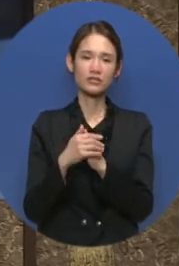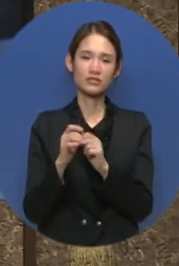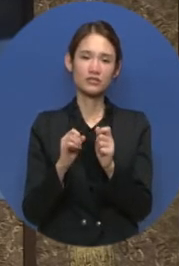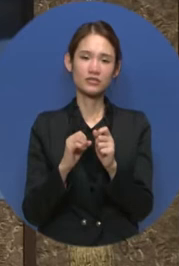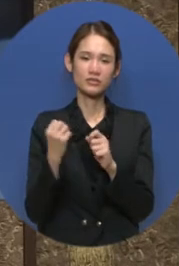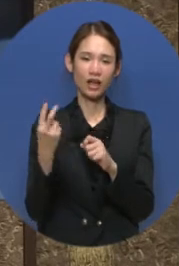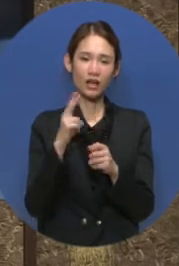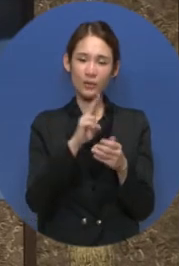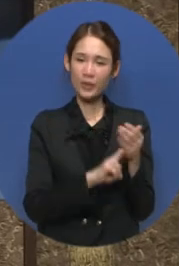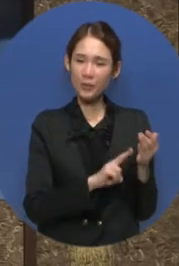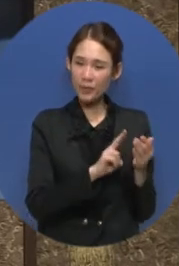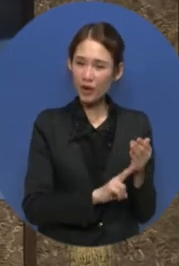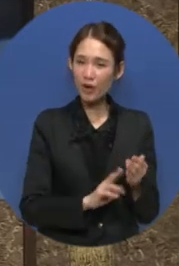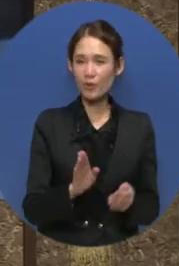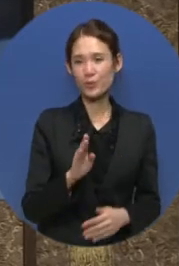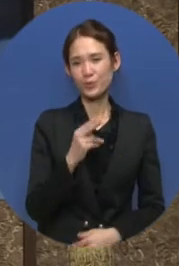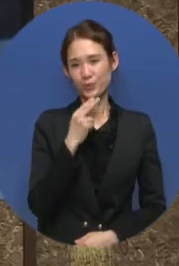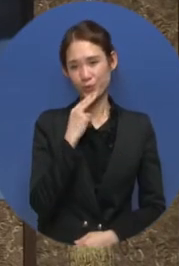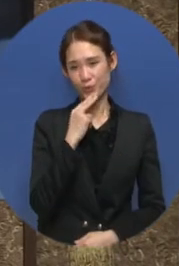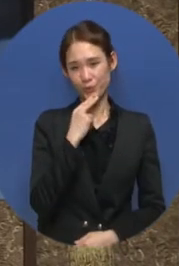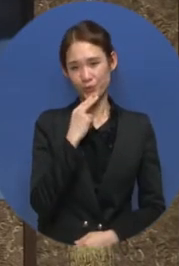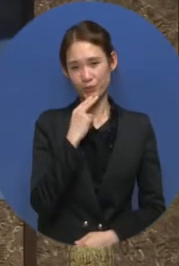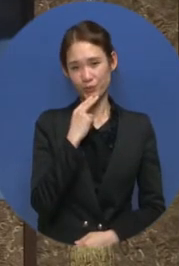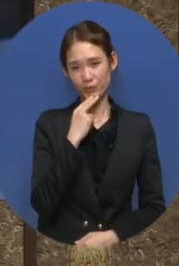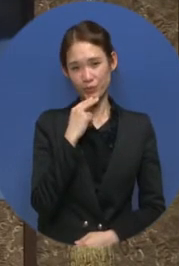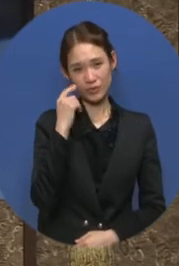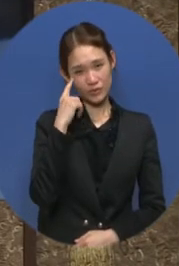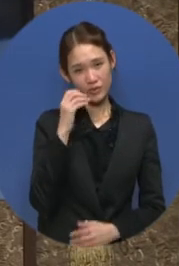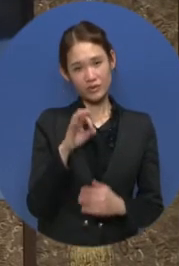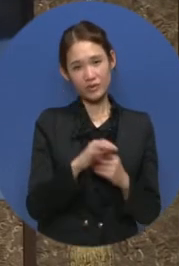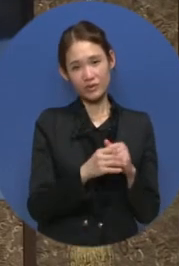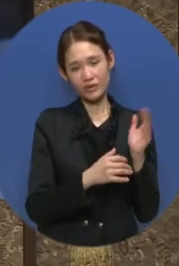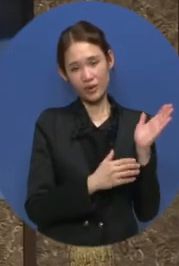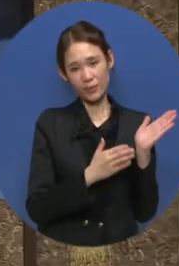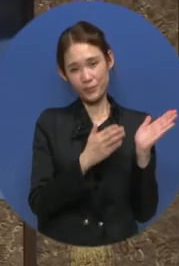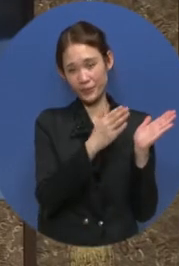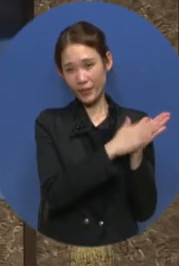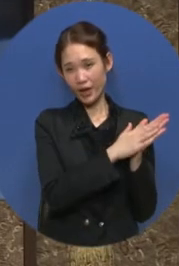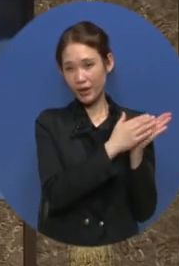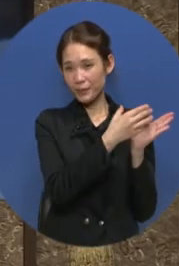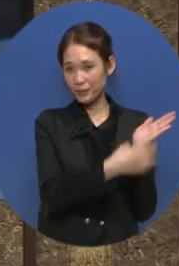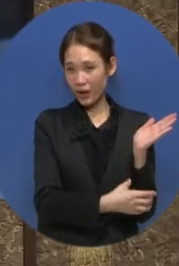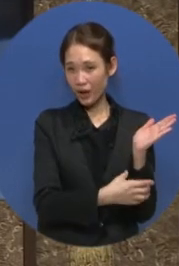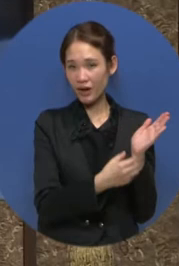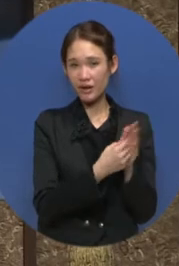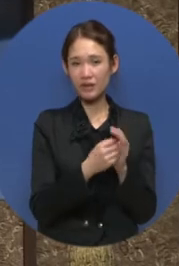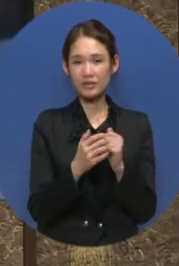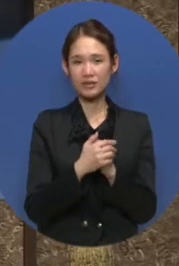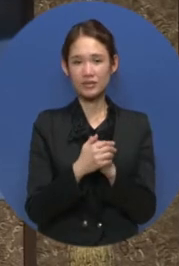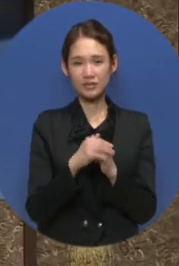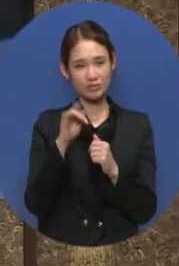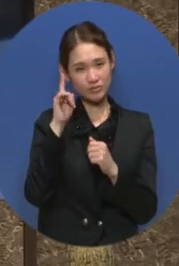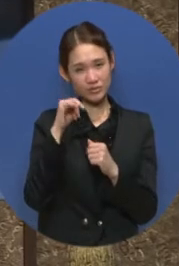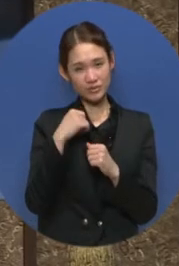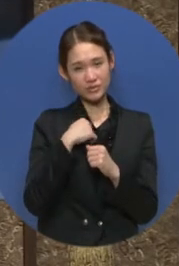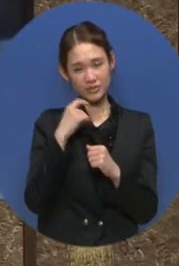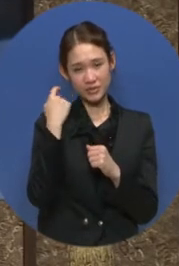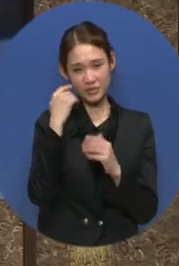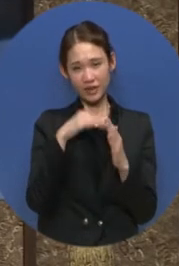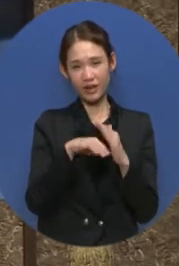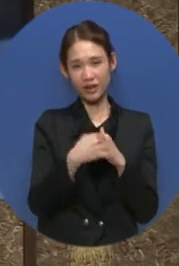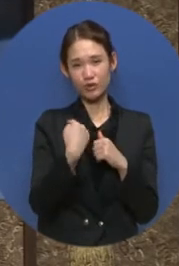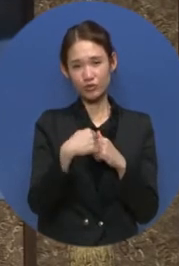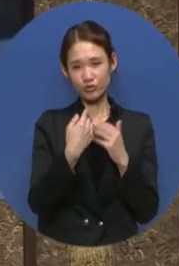대부분 이제 재판매가 안 되는 거예요, 이게. 왜냐하면 그냥 하나 딱 걸어놓으면은. 매일 나 글귀는 교훈